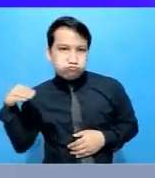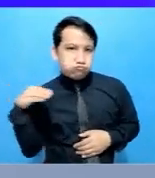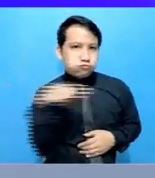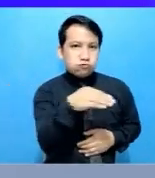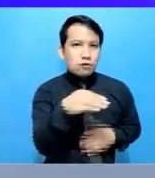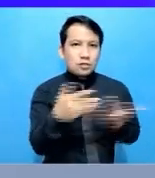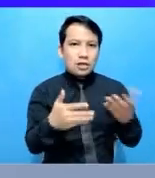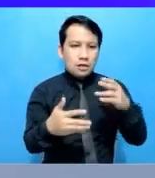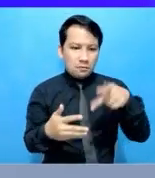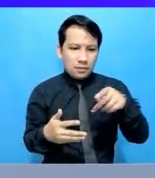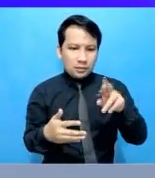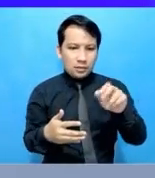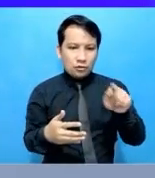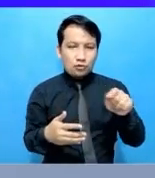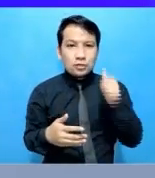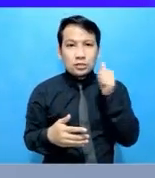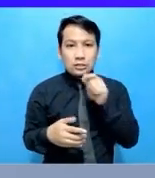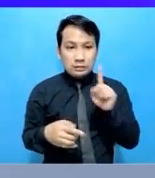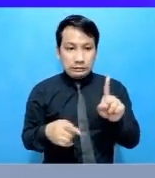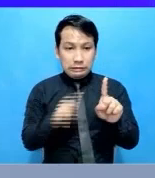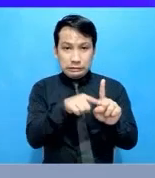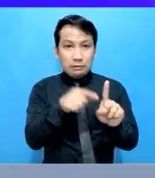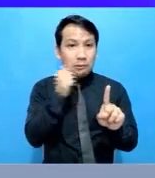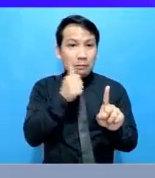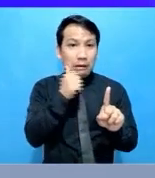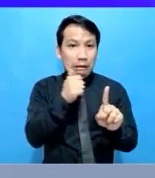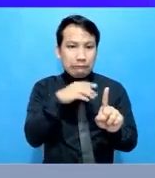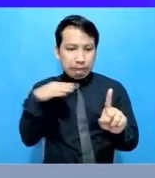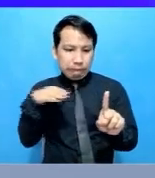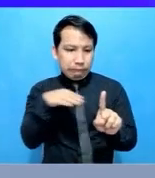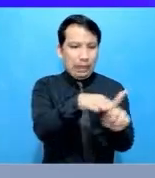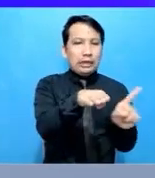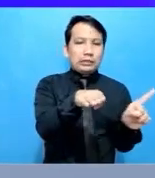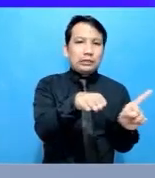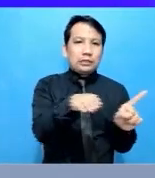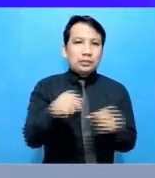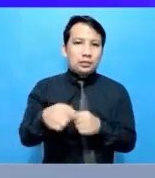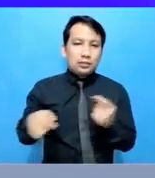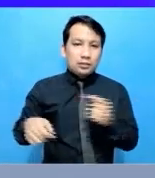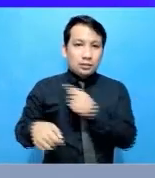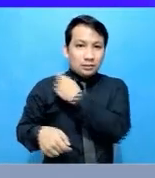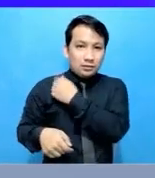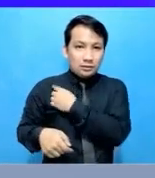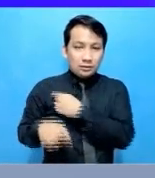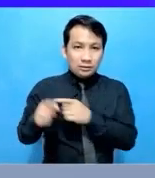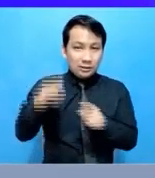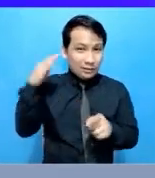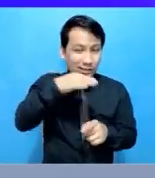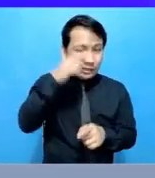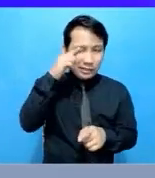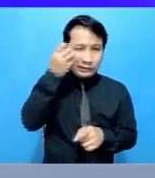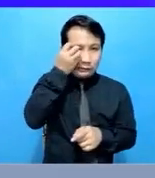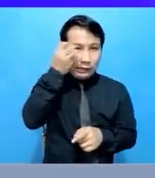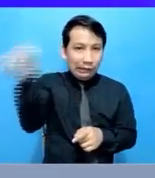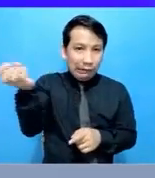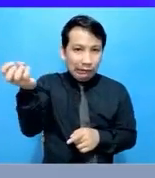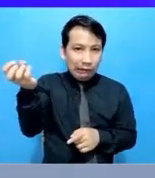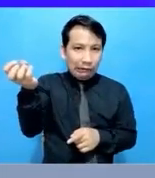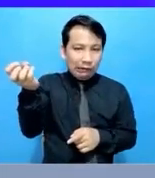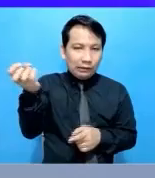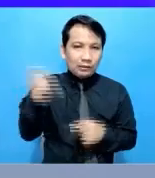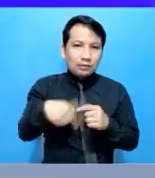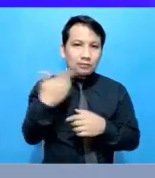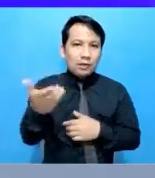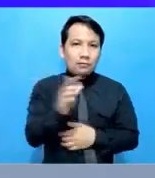pateros. Isang ginang ang nasa pool ng truck at kinailangang tanggalan ng isang mata. Nasa frontline ng balitang yan, si